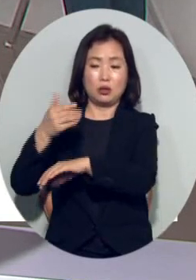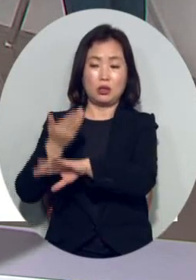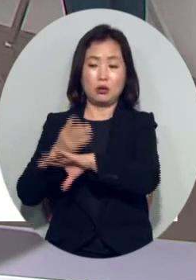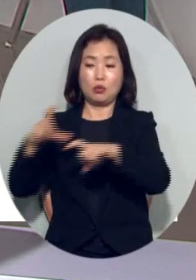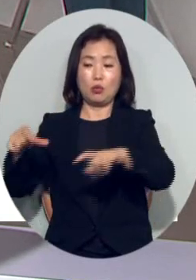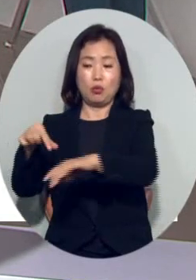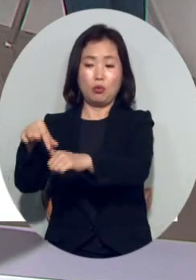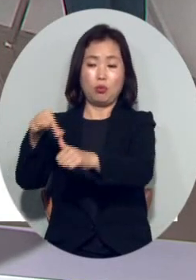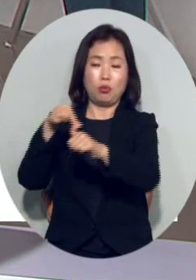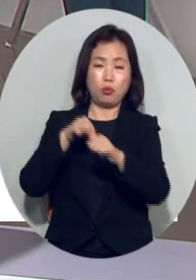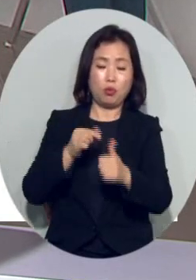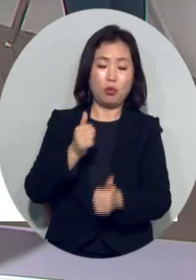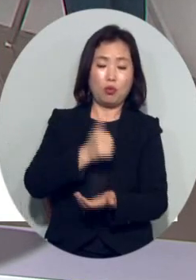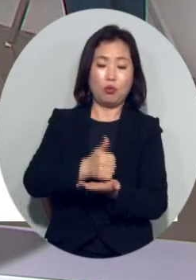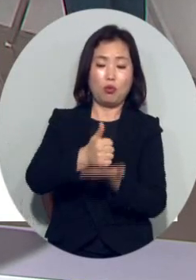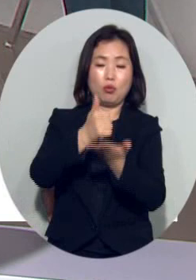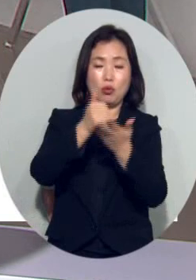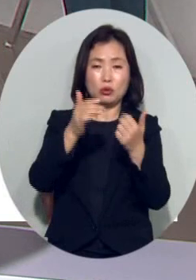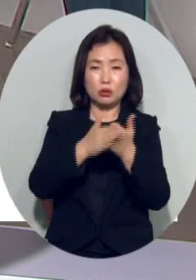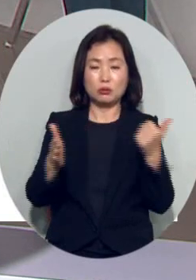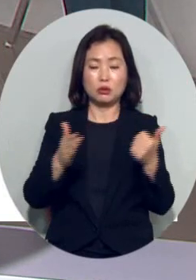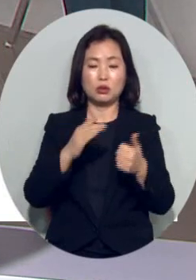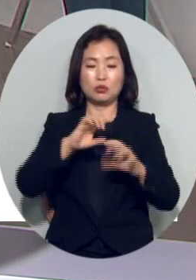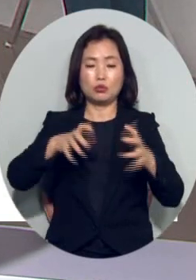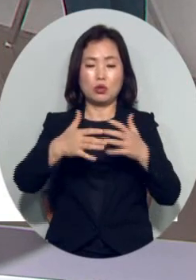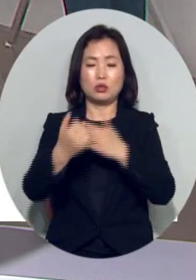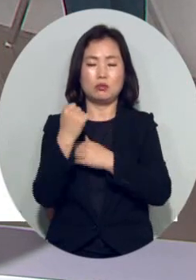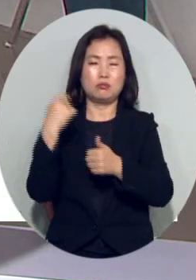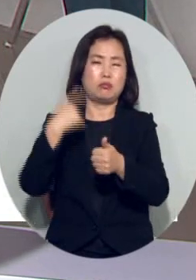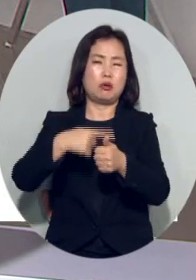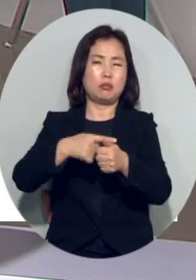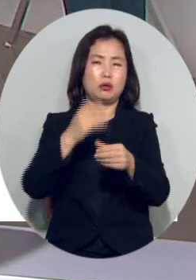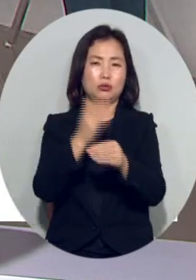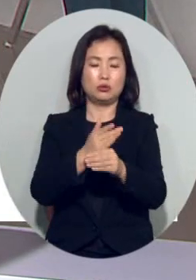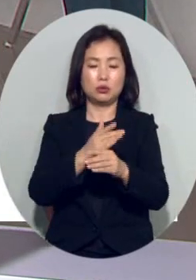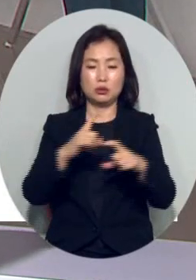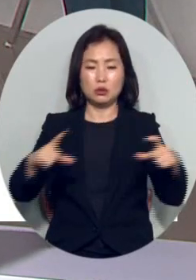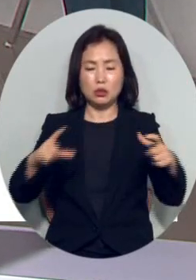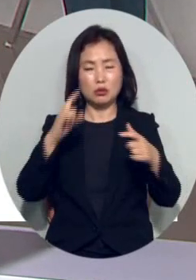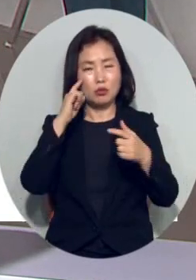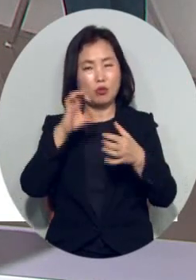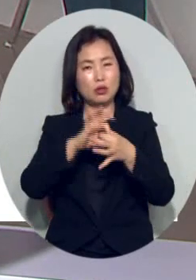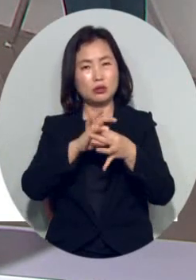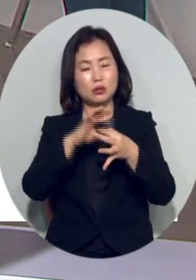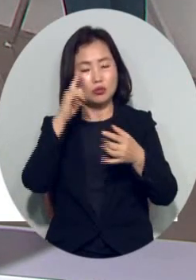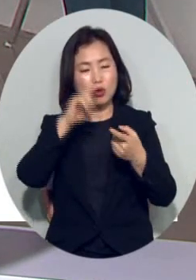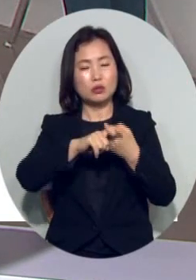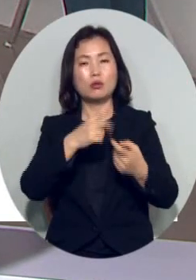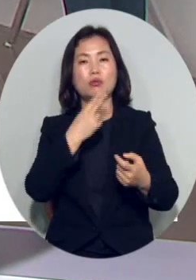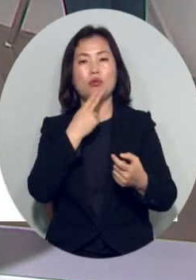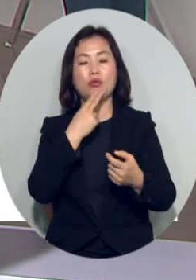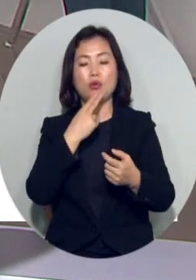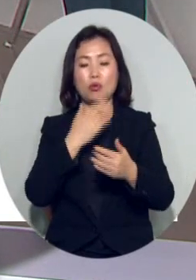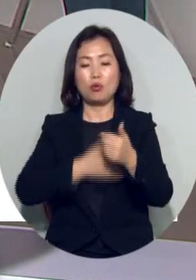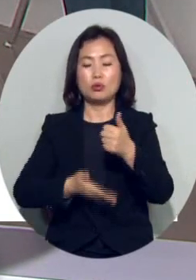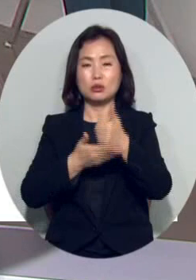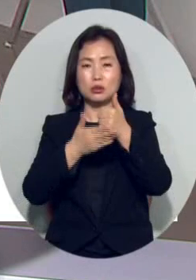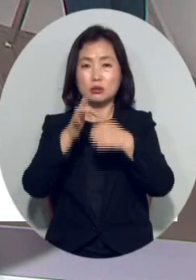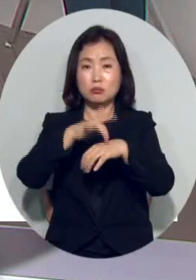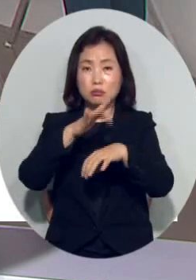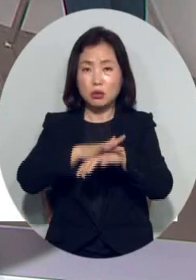국민의 힘에 대한 비판이 나올 수밖에 없는데 지역은 안중에도 없는 이런 공천 관행 이제 사라져야